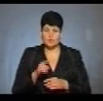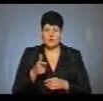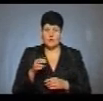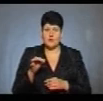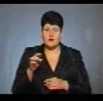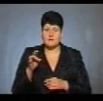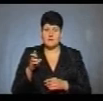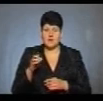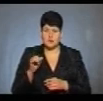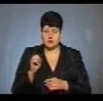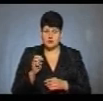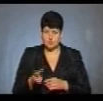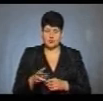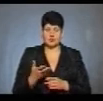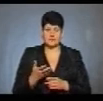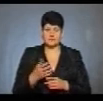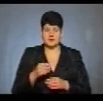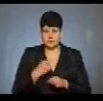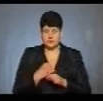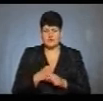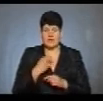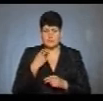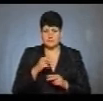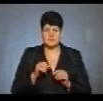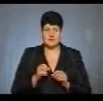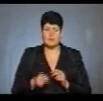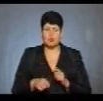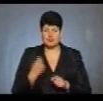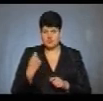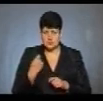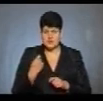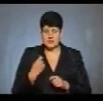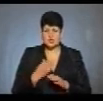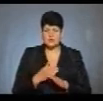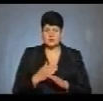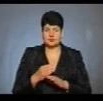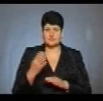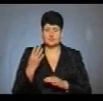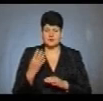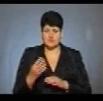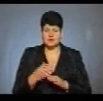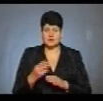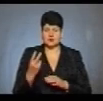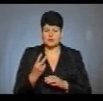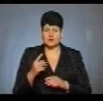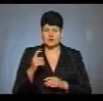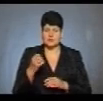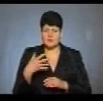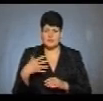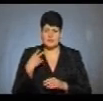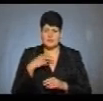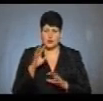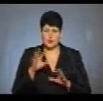Горбатюк обґрунтовано обвинувачується у вчиненні кримінального правопорушення, передбаченого пунктом 4 частини 2 статті 115 Кримінального